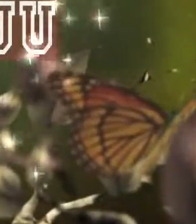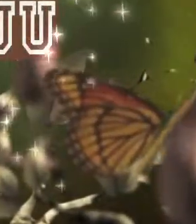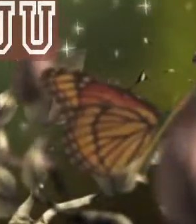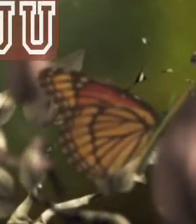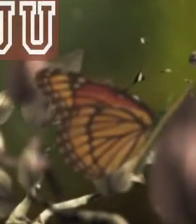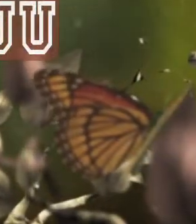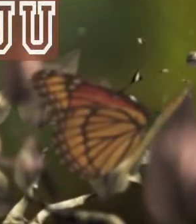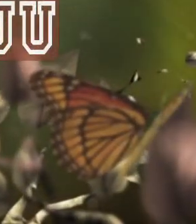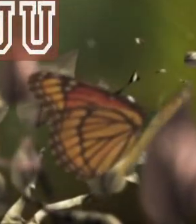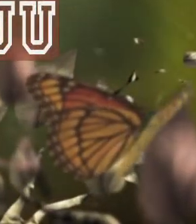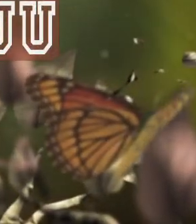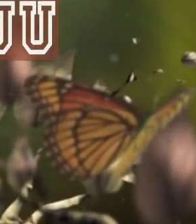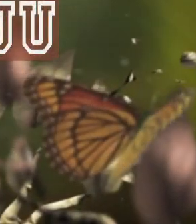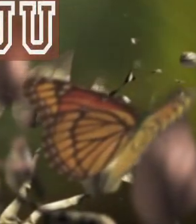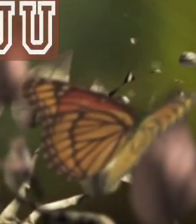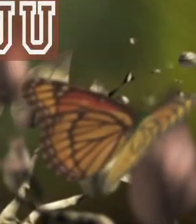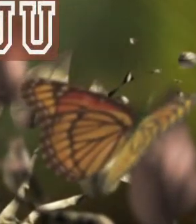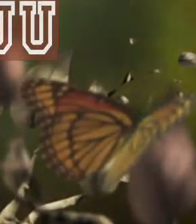한글자막 제공 및 자막 제공 및 광고를 포함하고 있습니다. 아멘